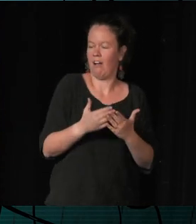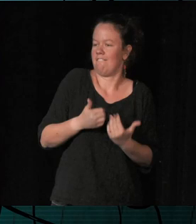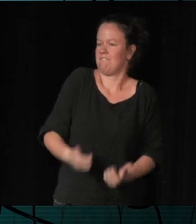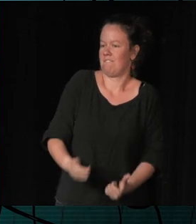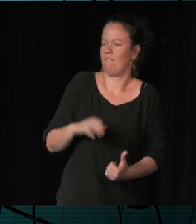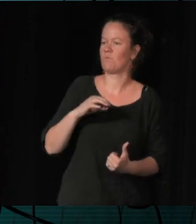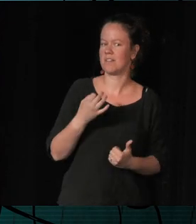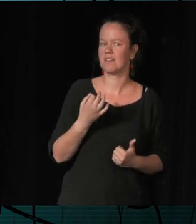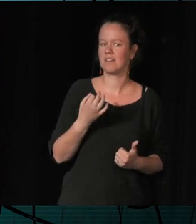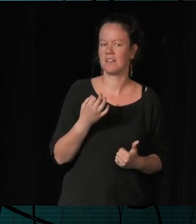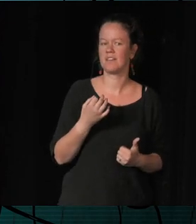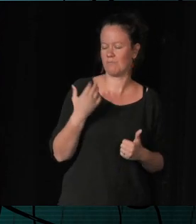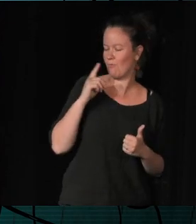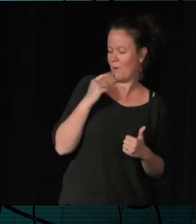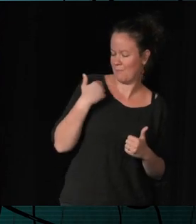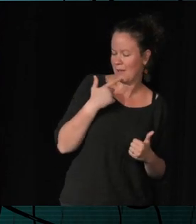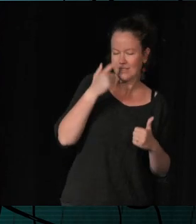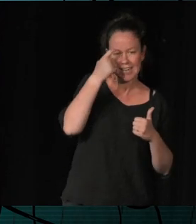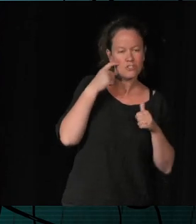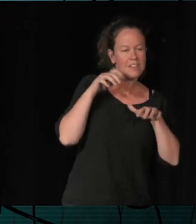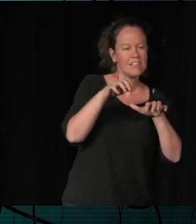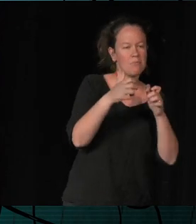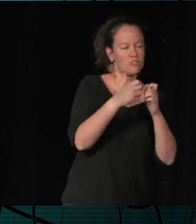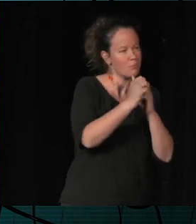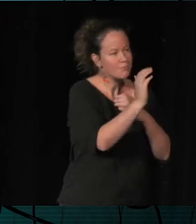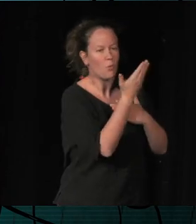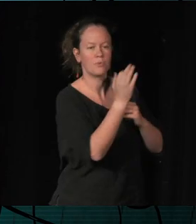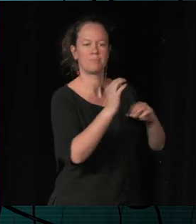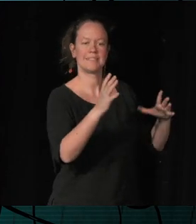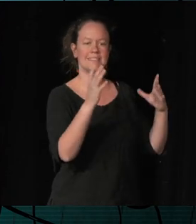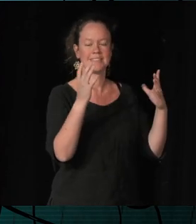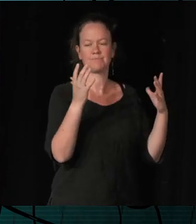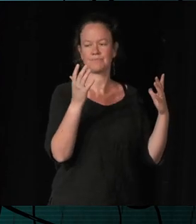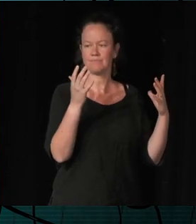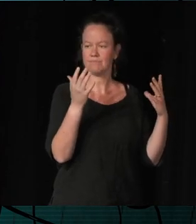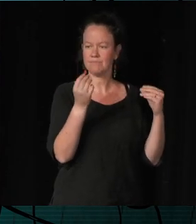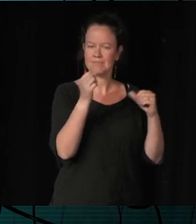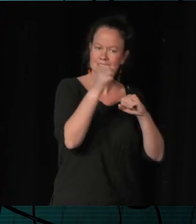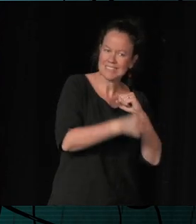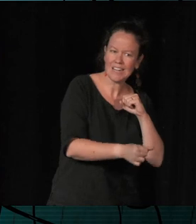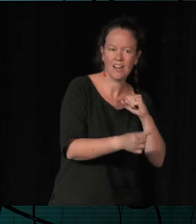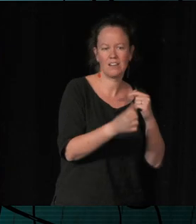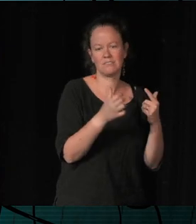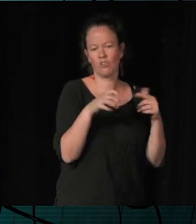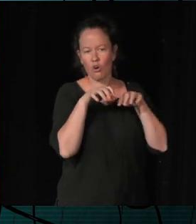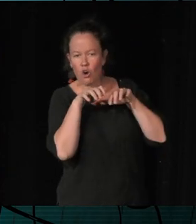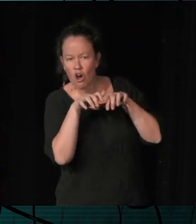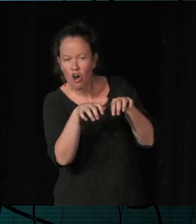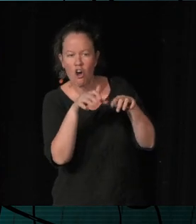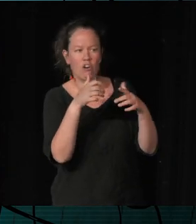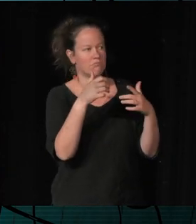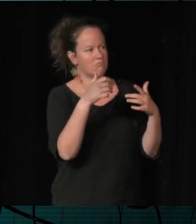ronde précédente de comment Resident Evil représente peut-être un goût, une esthétique de l'horreur, un registre de